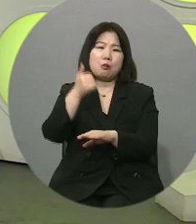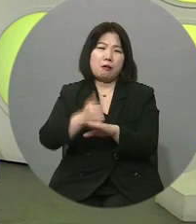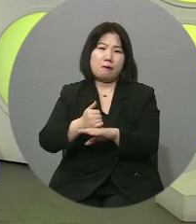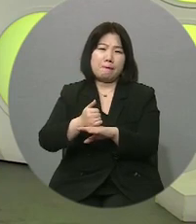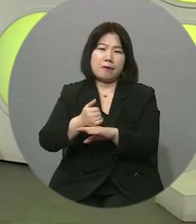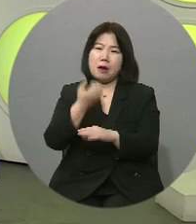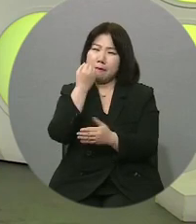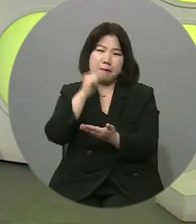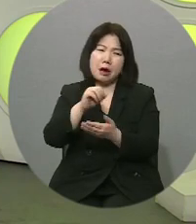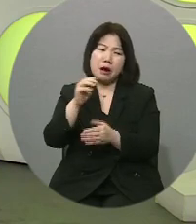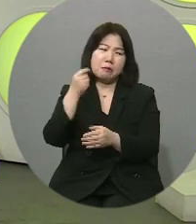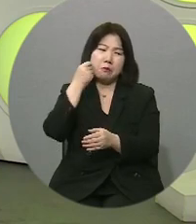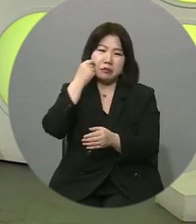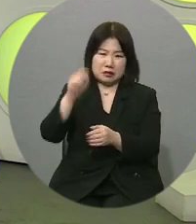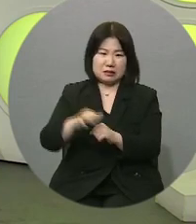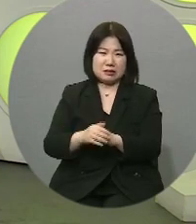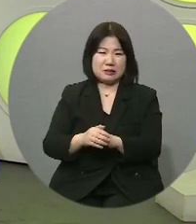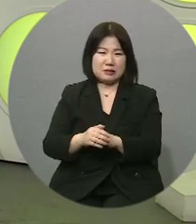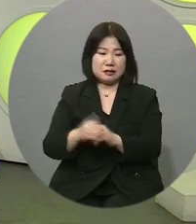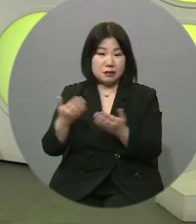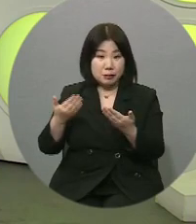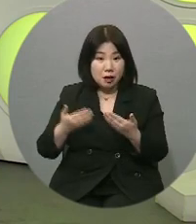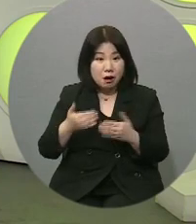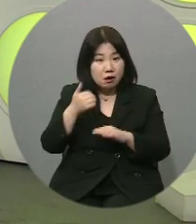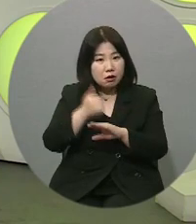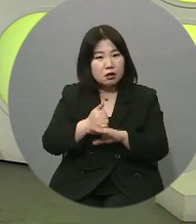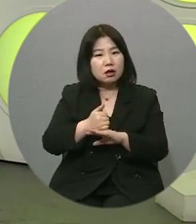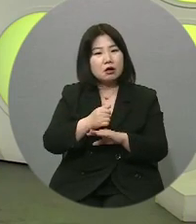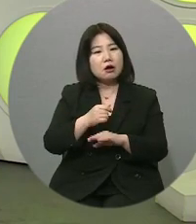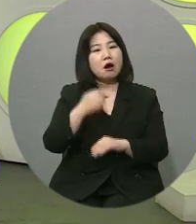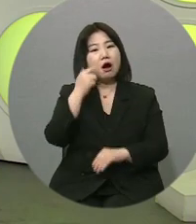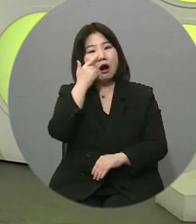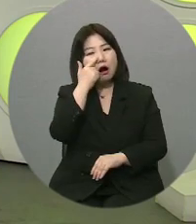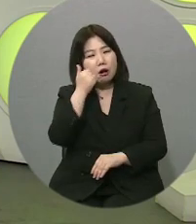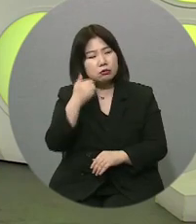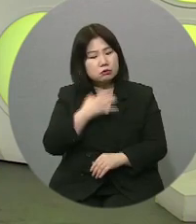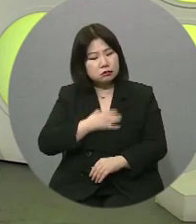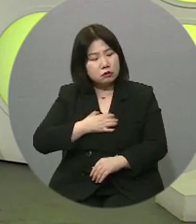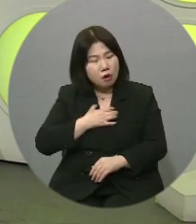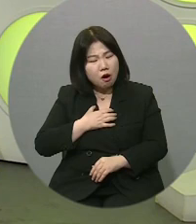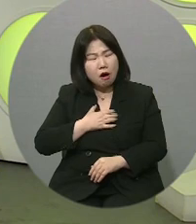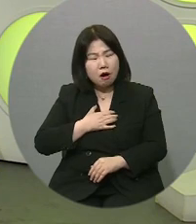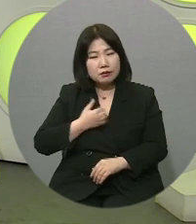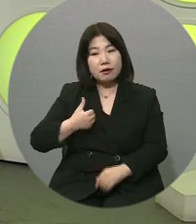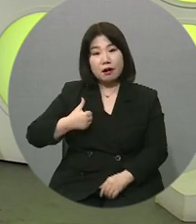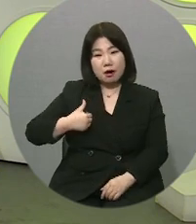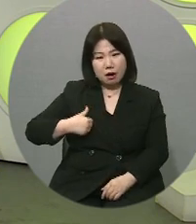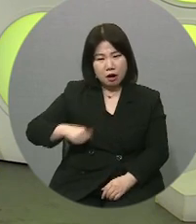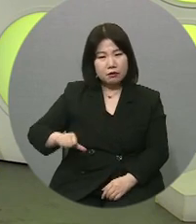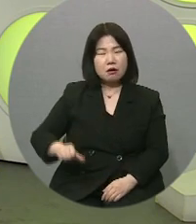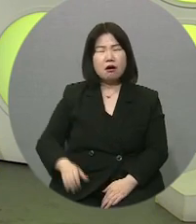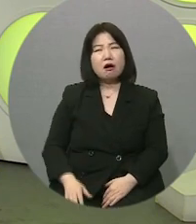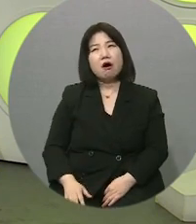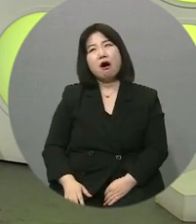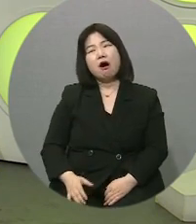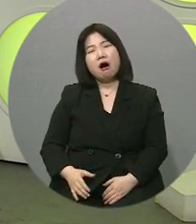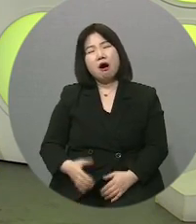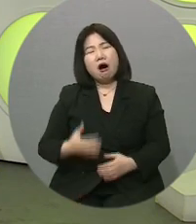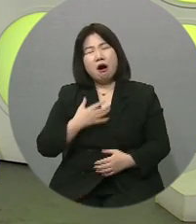전해 들었고요. 아버지를 누구보다 걱정하고 있는 태화 씨에게 청첩병력